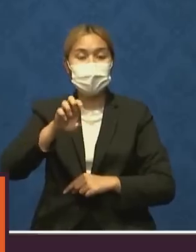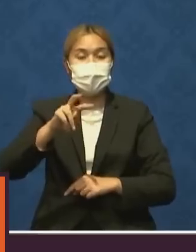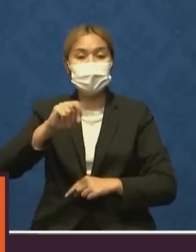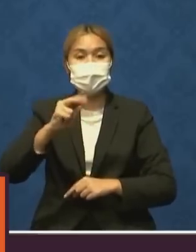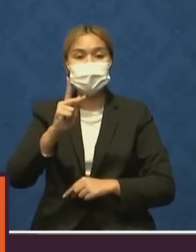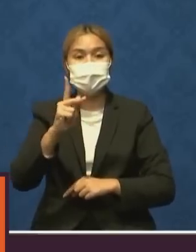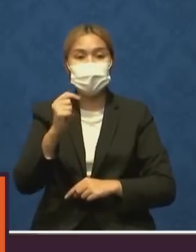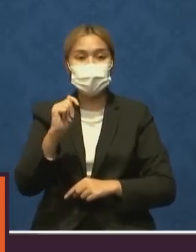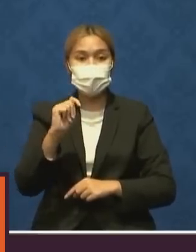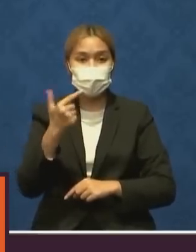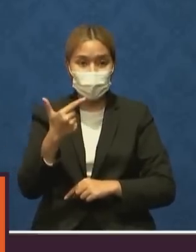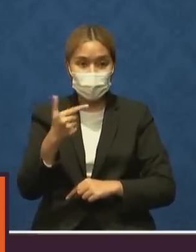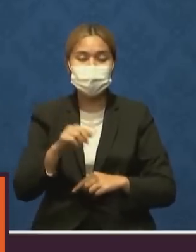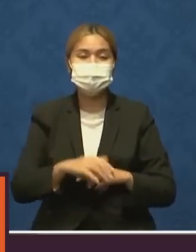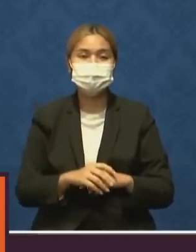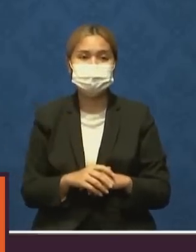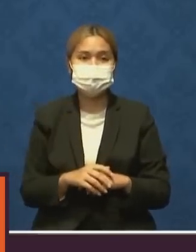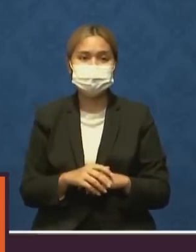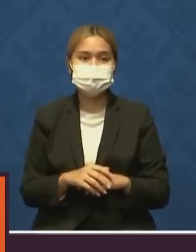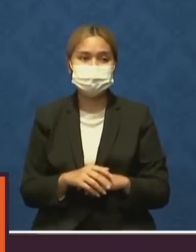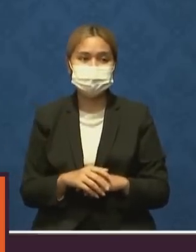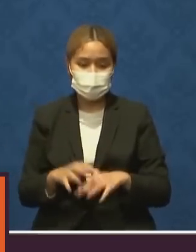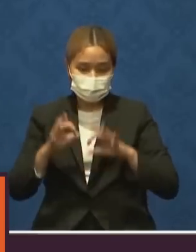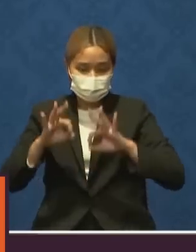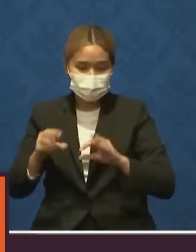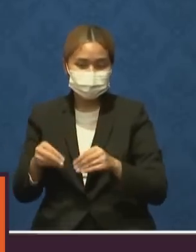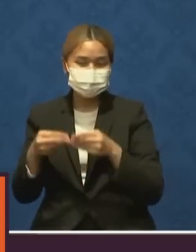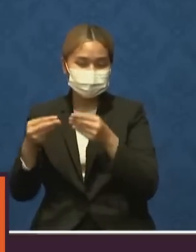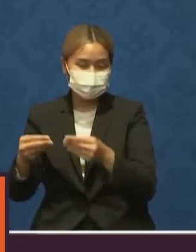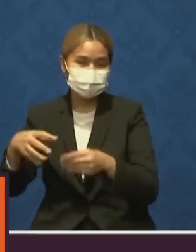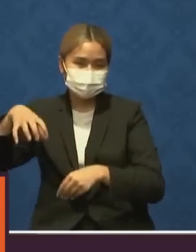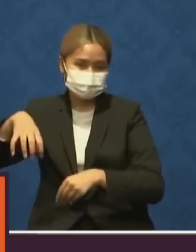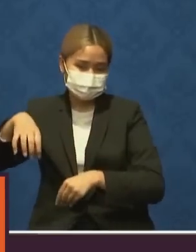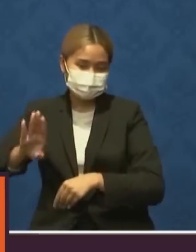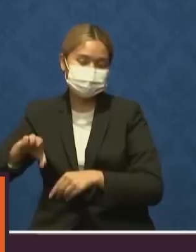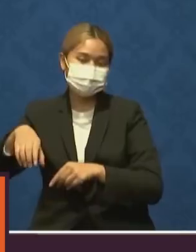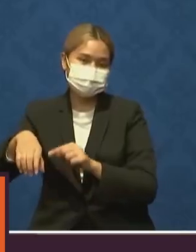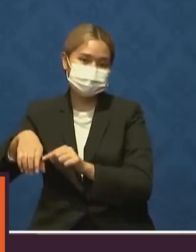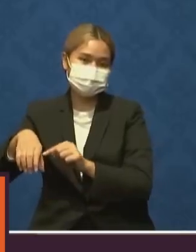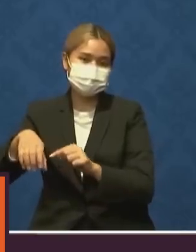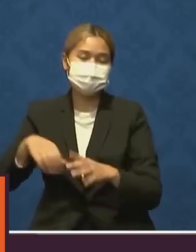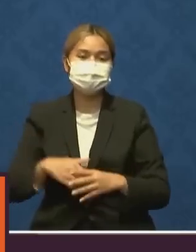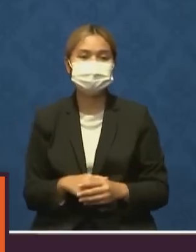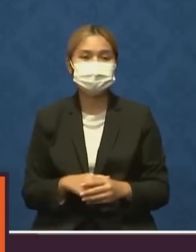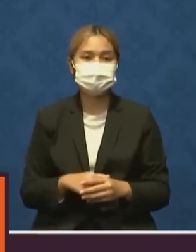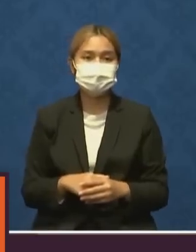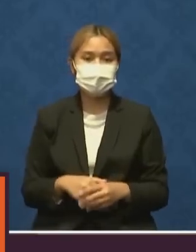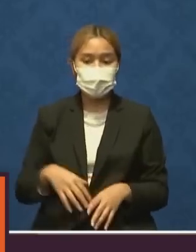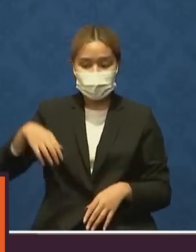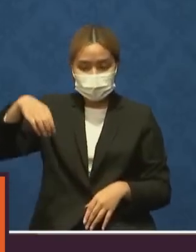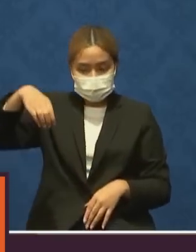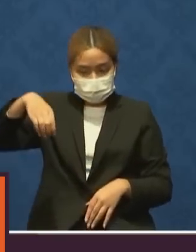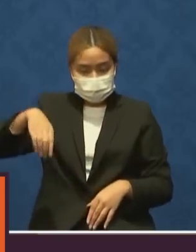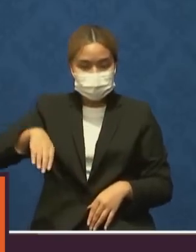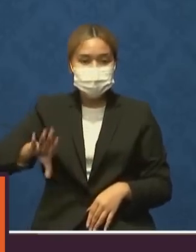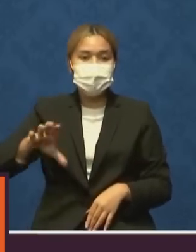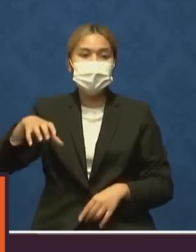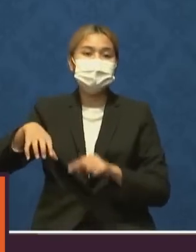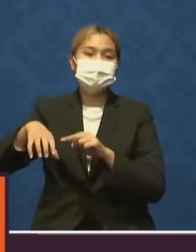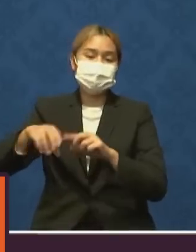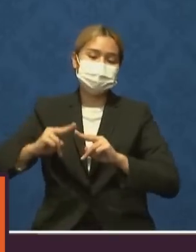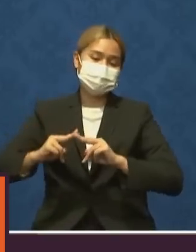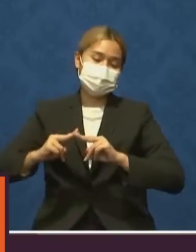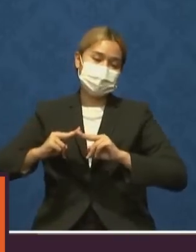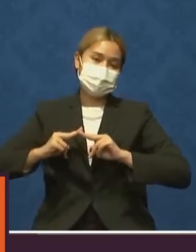ระเครสัญา IPP ให้เอกชนดื้ ๆเลยครับคต้บอกกว่าบริษัท LARGE GROUPนี่ยต้องนบเปบริษัเอกชนเพ